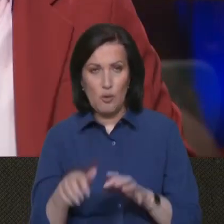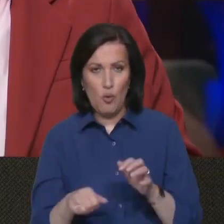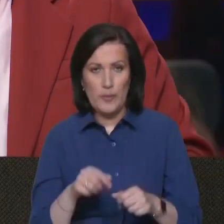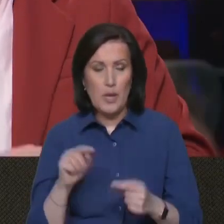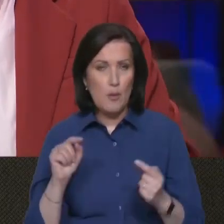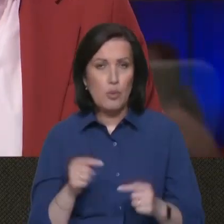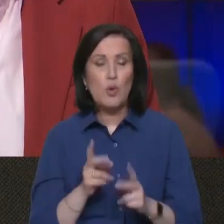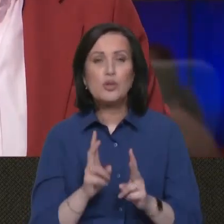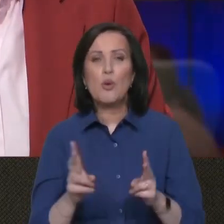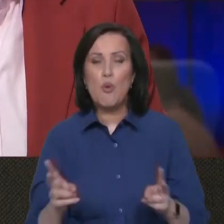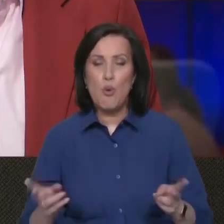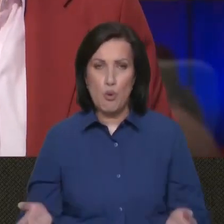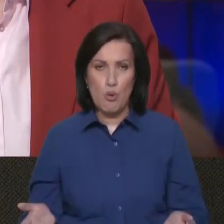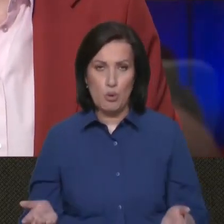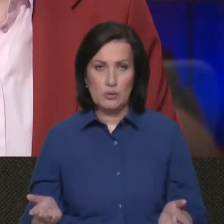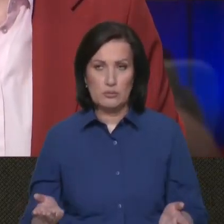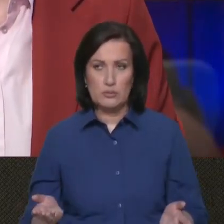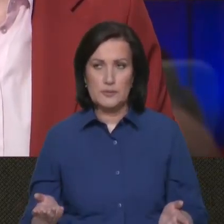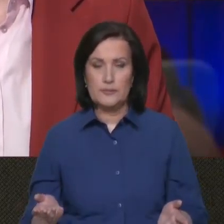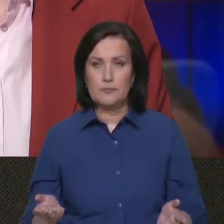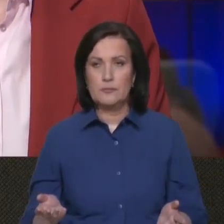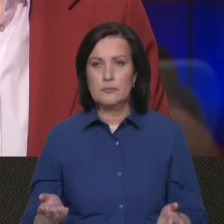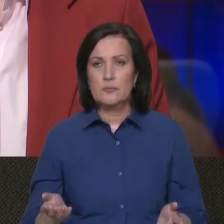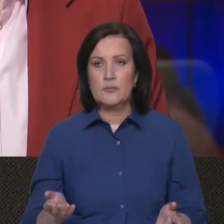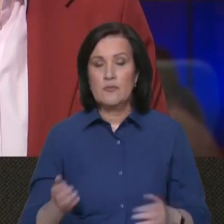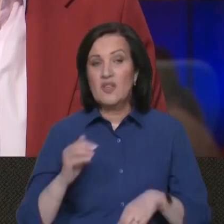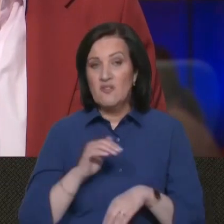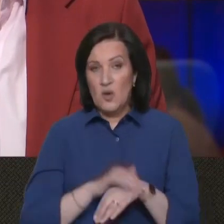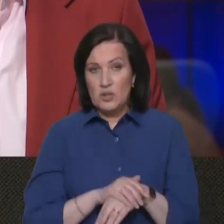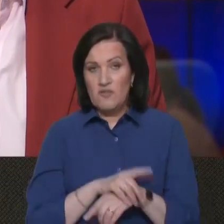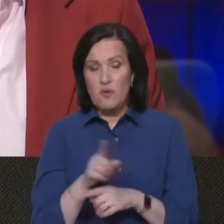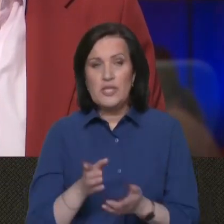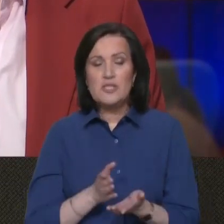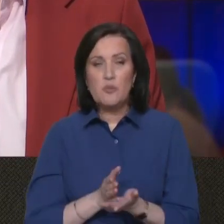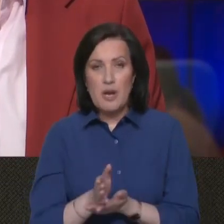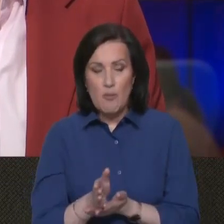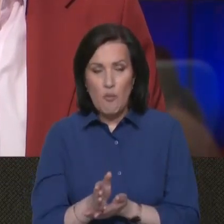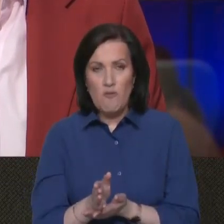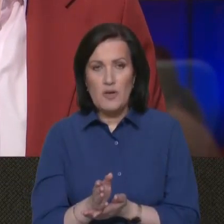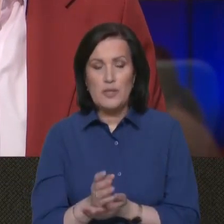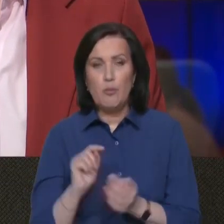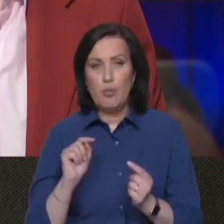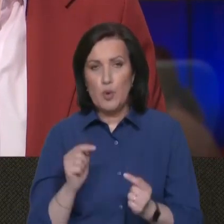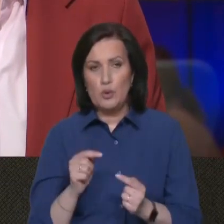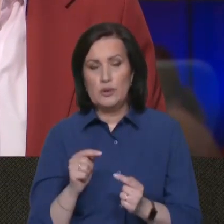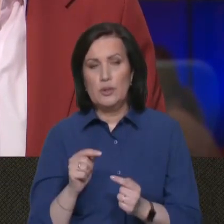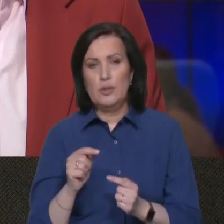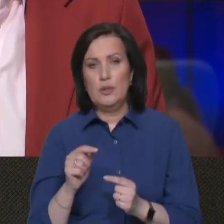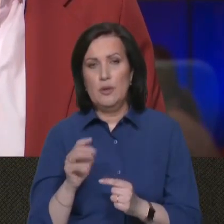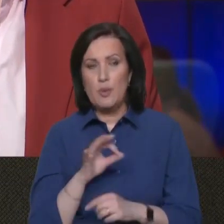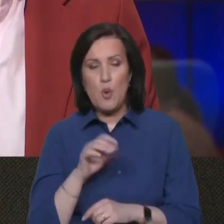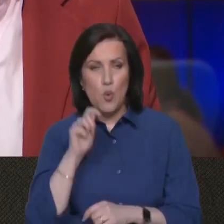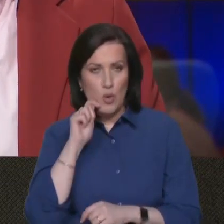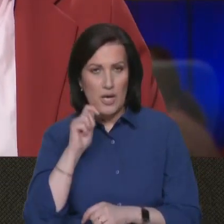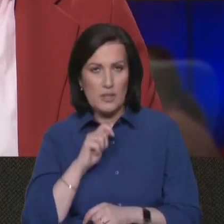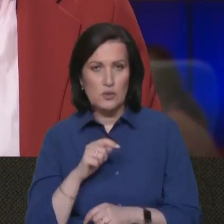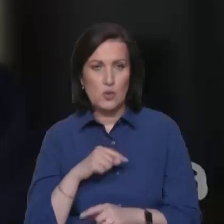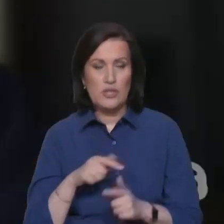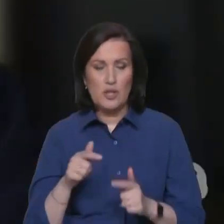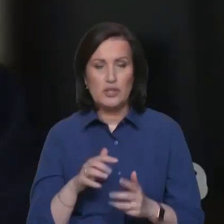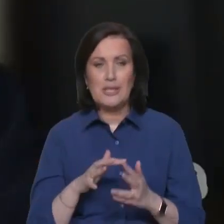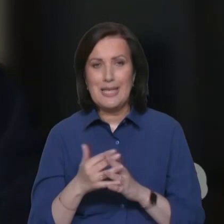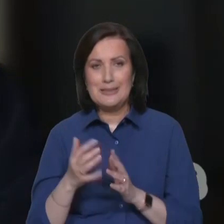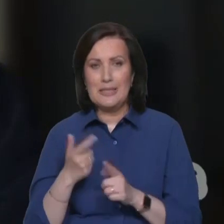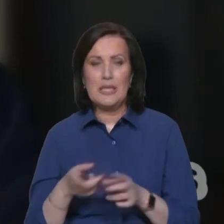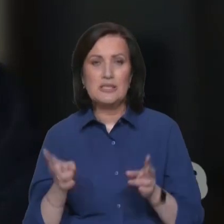окупанти, проти кого вони? Ну, фактично, вони спрямовані проти проукраїнського налаштованого